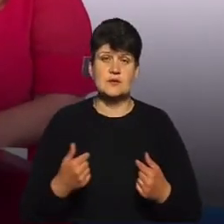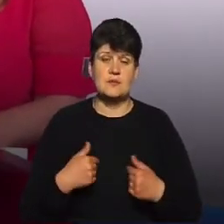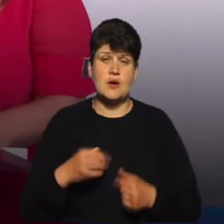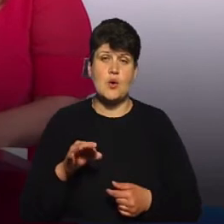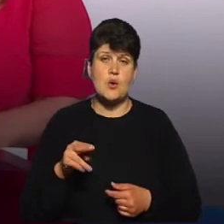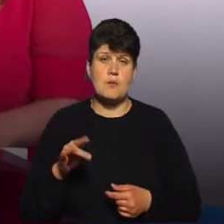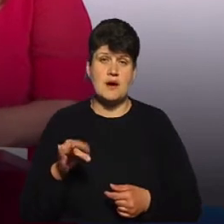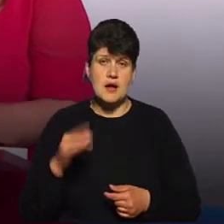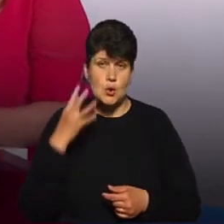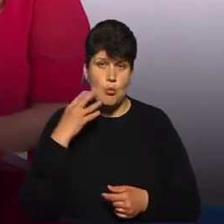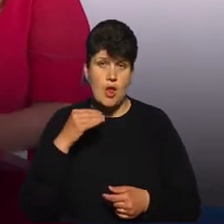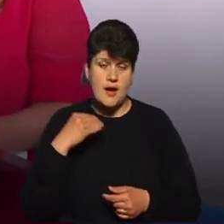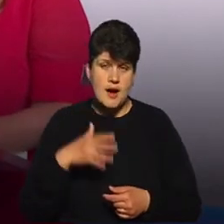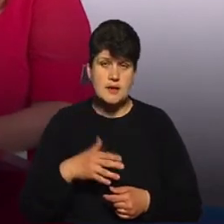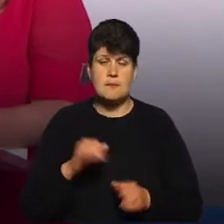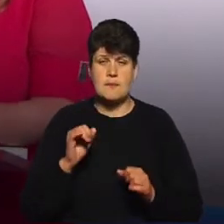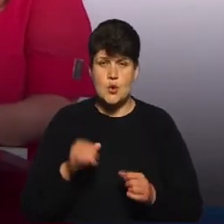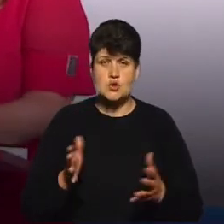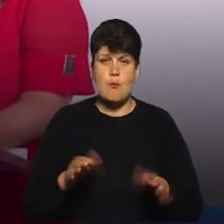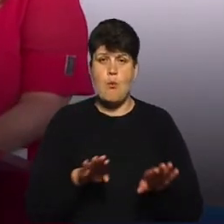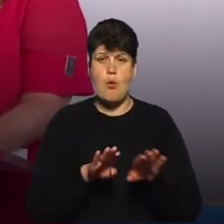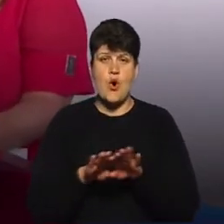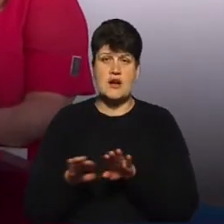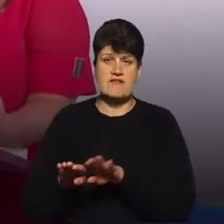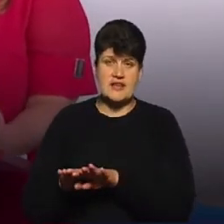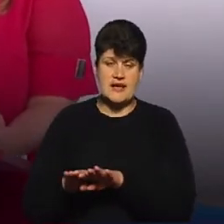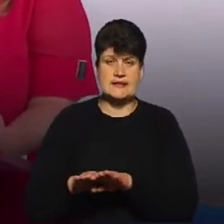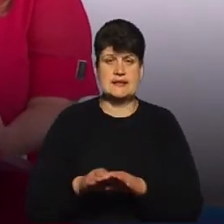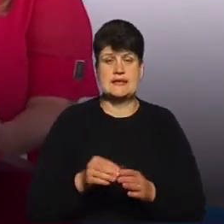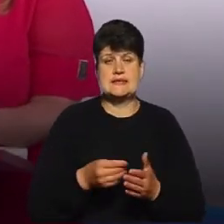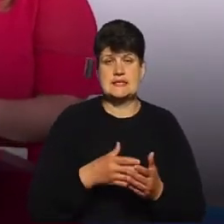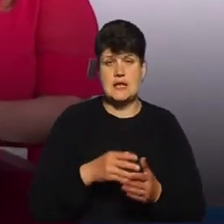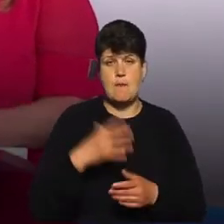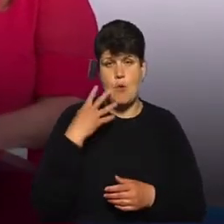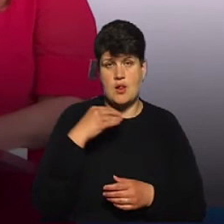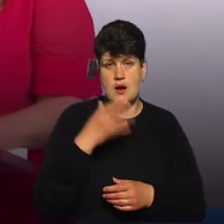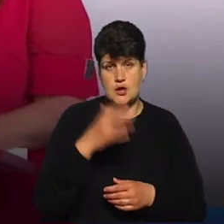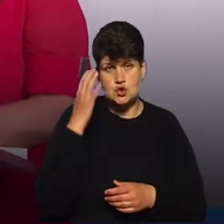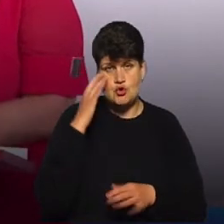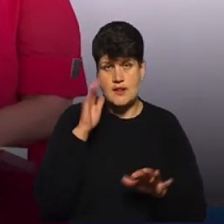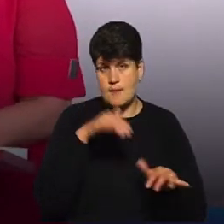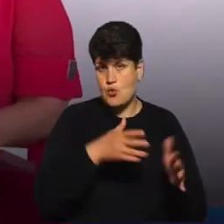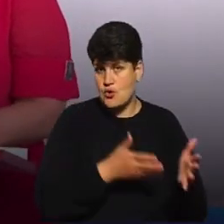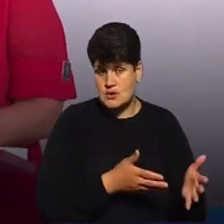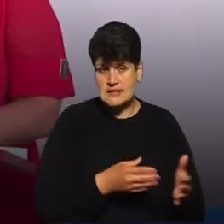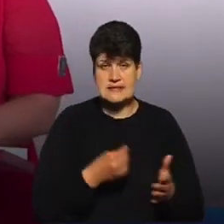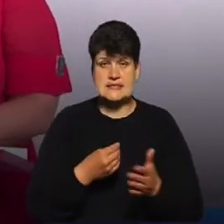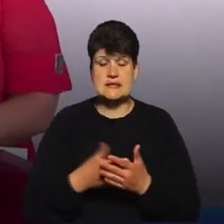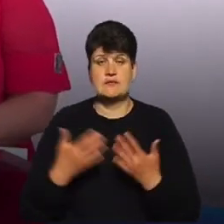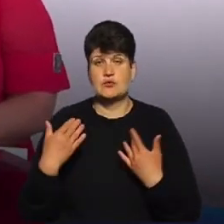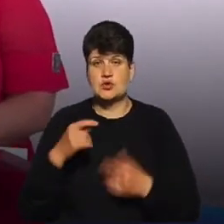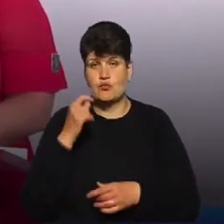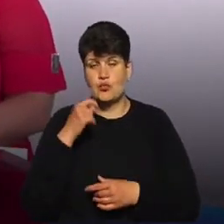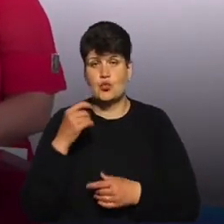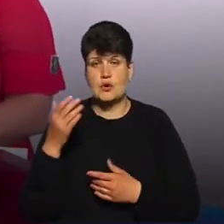можемо порівняти ціни в тій ж Болгарії, це ж те саме Чорне море, з цінами відпочинку в Україні.